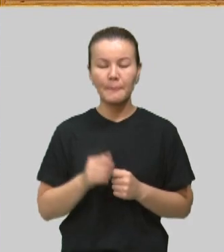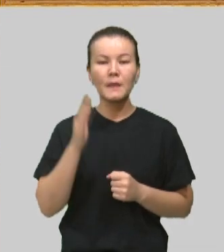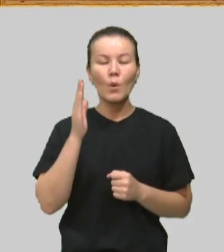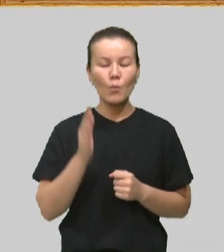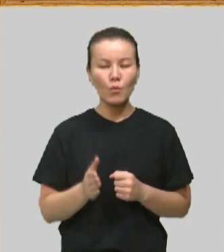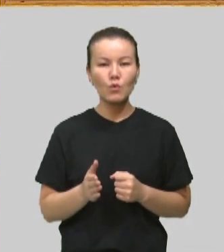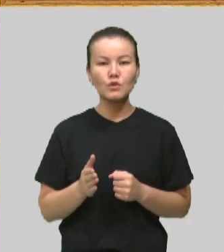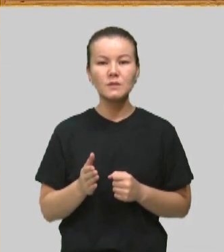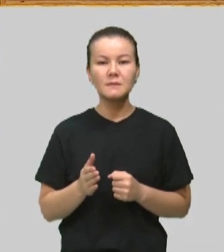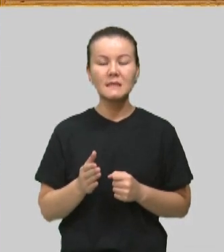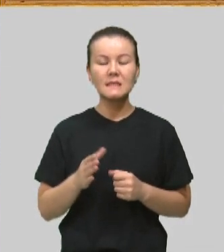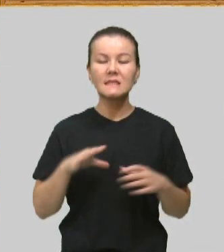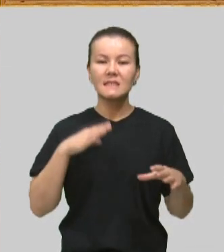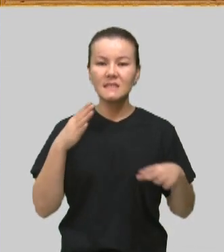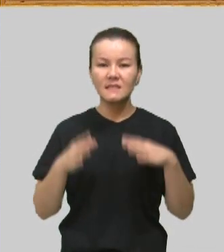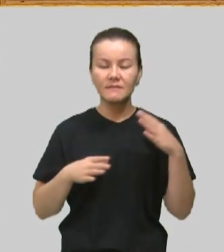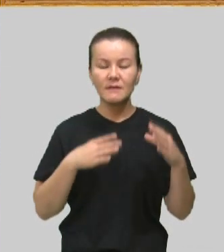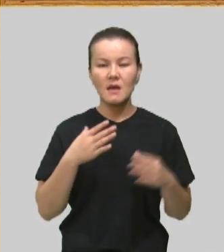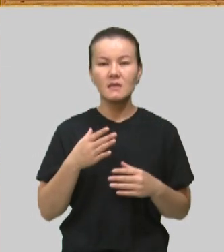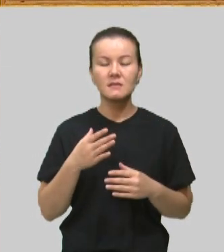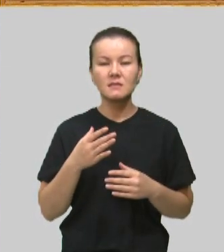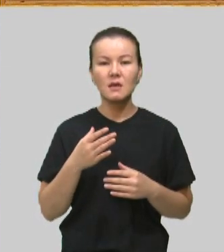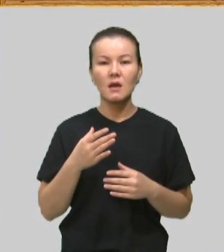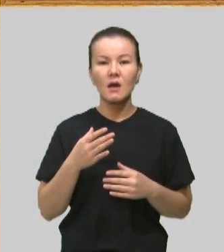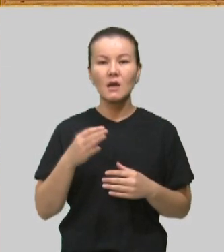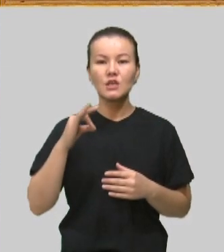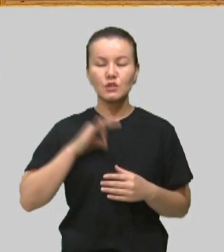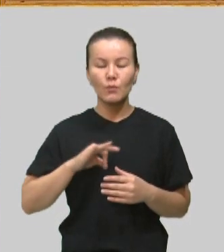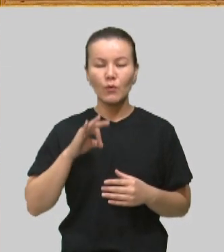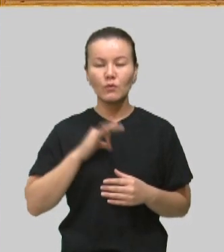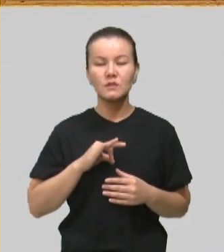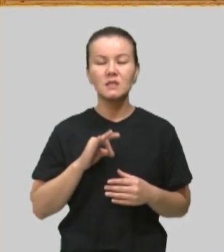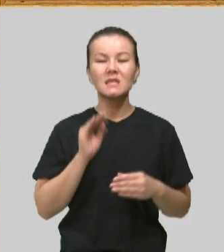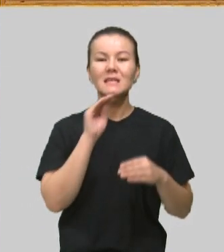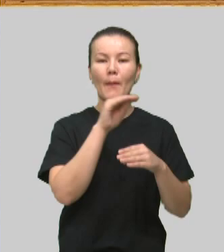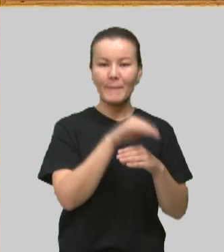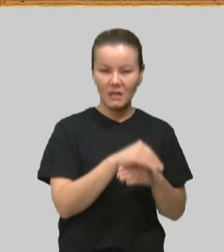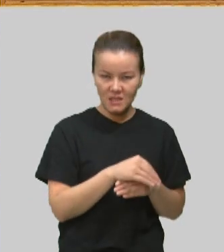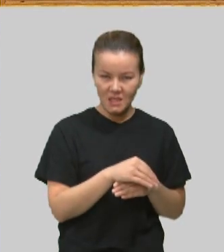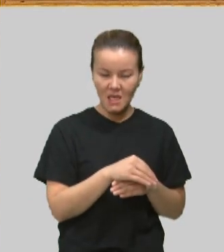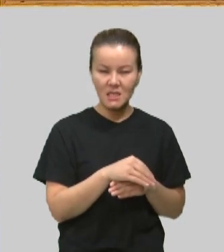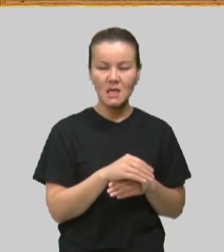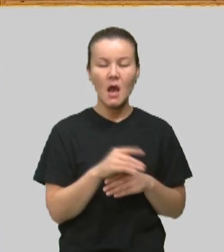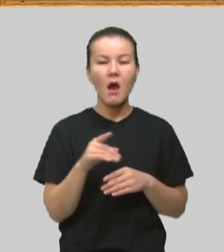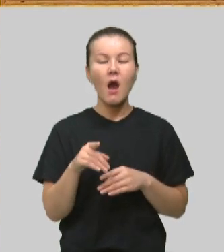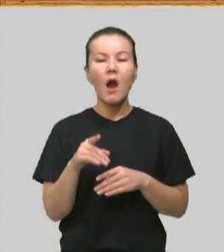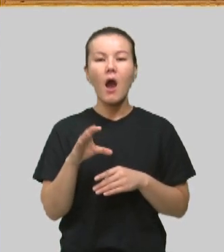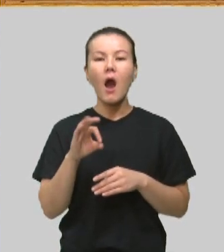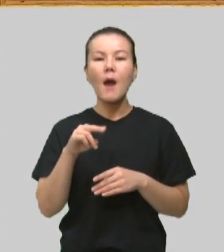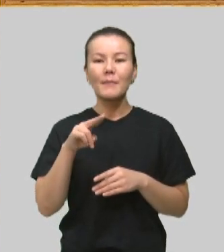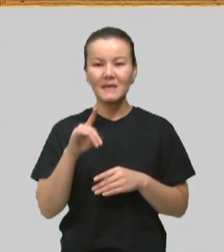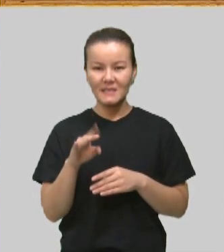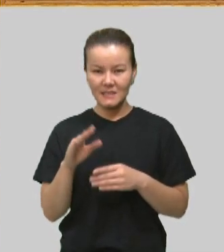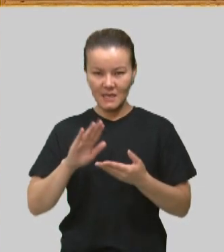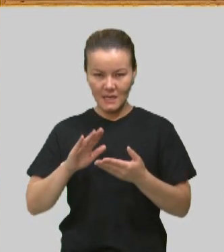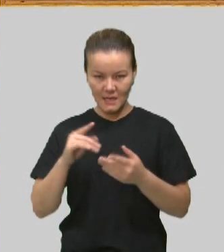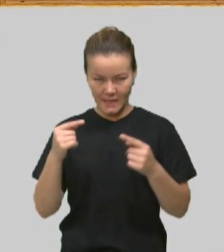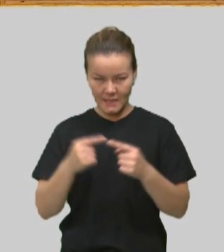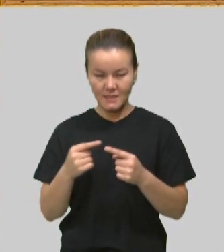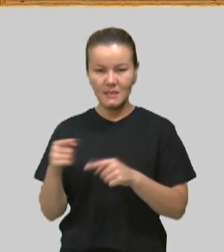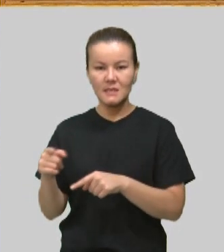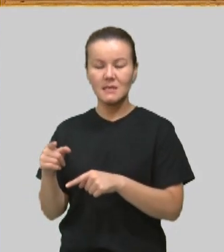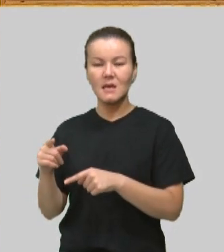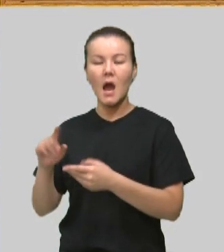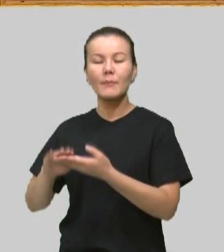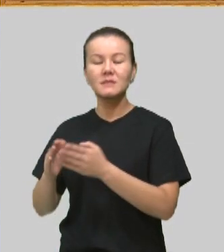Будем тренироваться употреблять дополнение, определение и обстоятельства